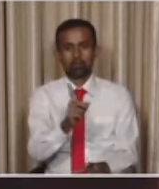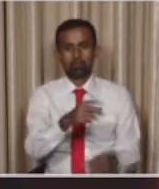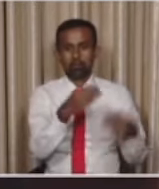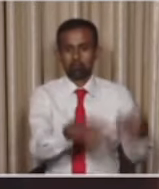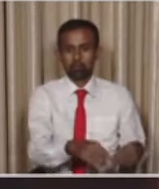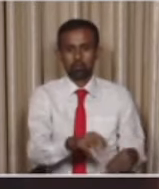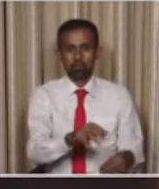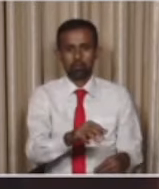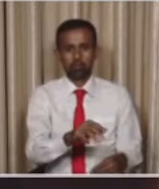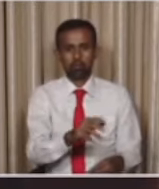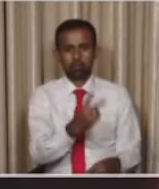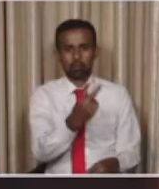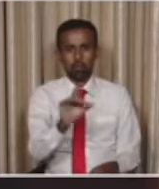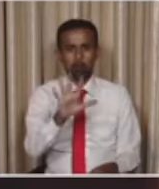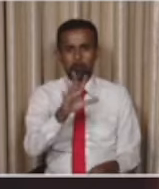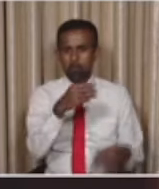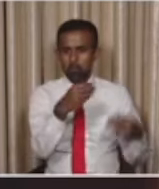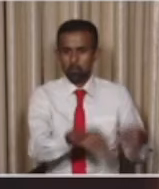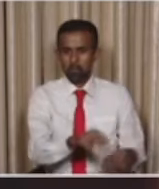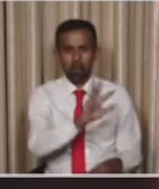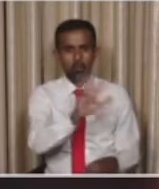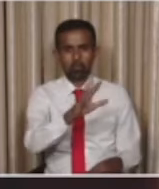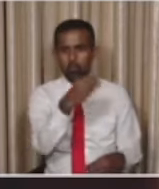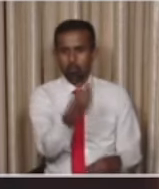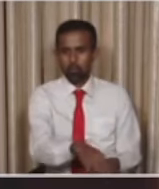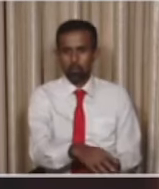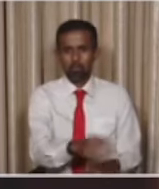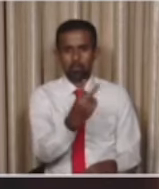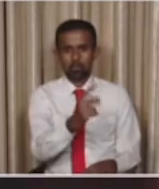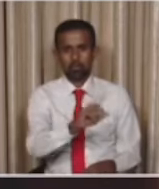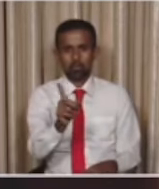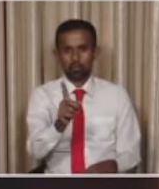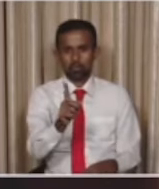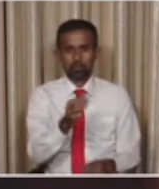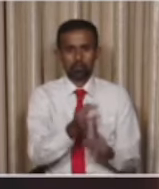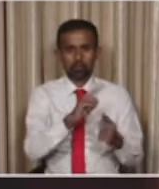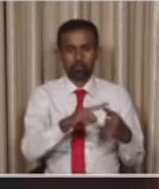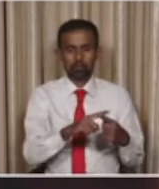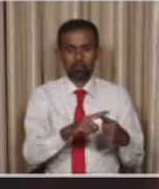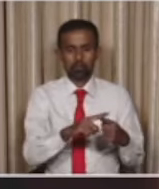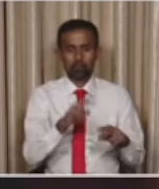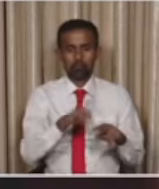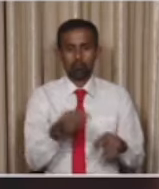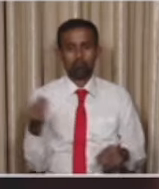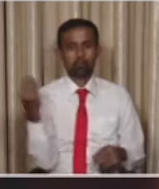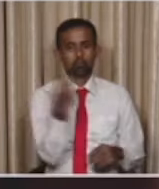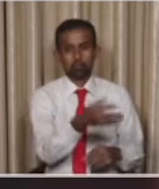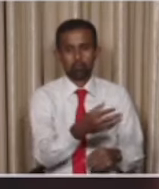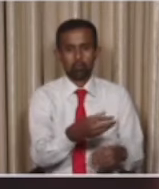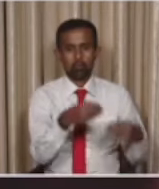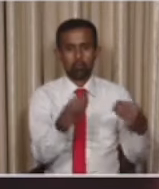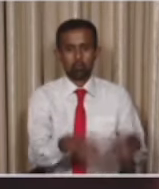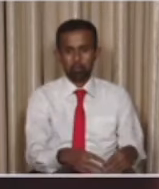පරාදයි, 2005 පරාදයි, 99 පරාදයි, 2010 ජනාධිපතිතුමා පොන්සේකාට දුන්නා. පොන්සේකාගේ මත්ත